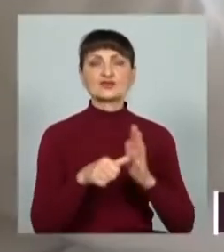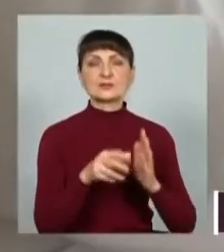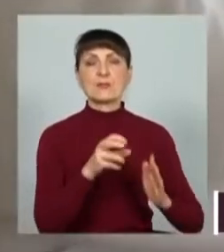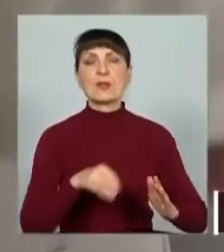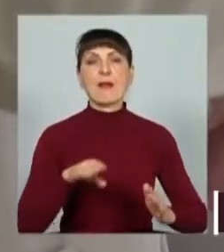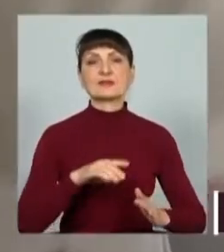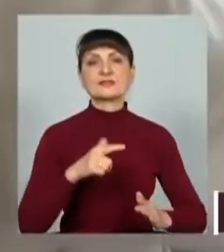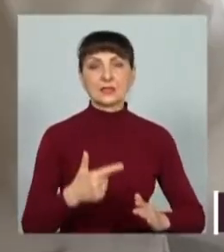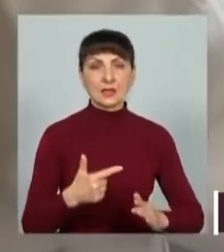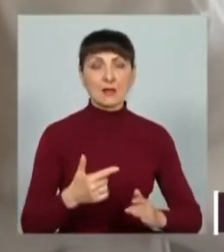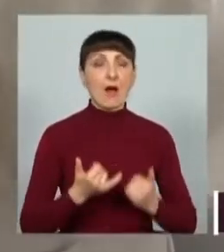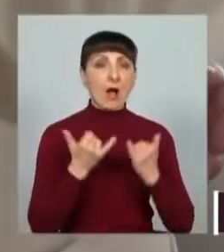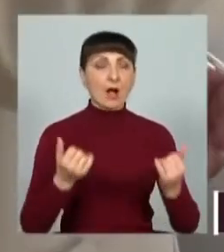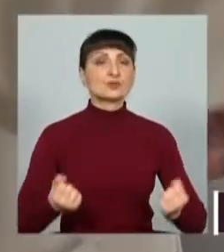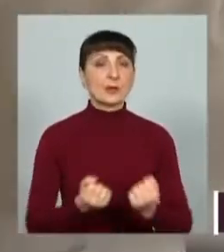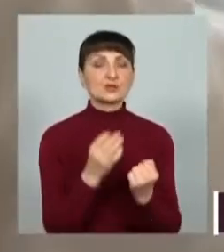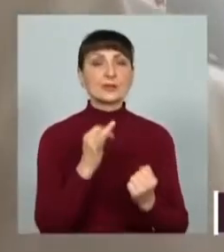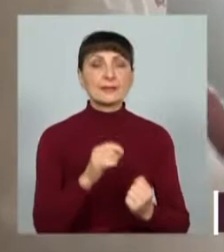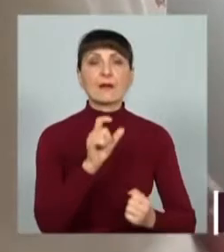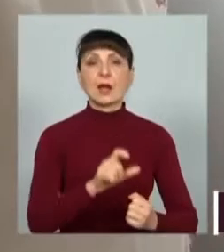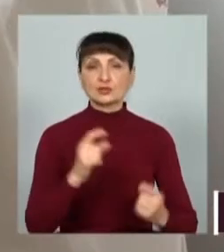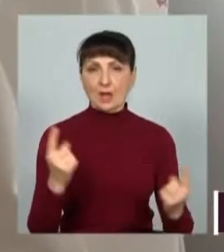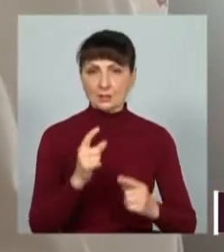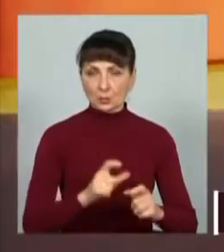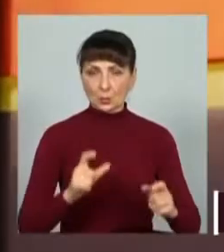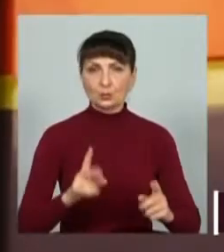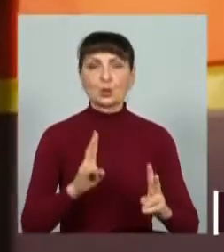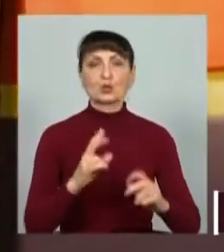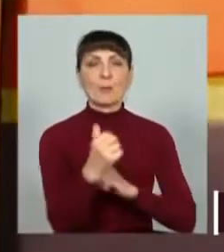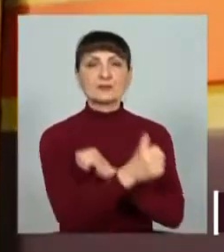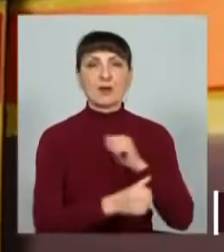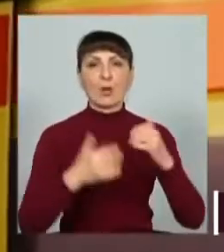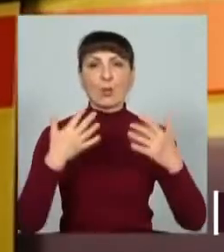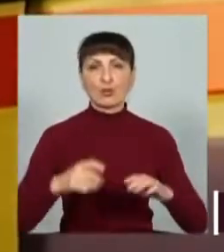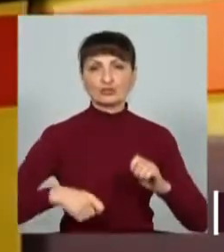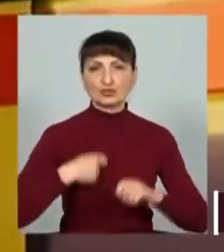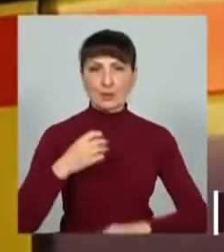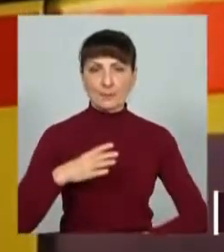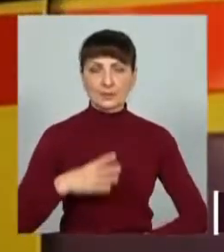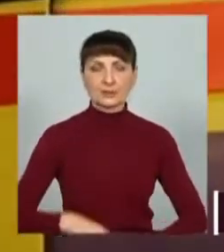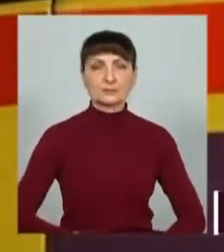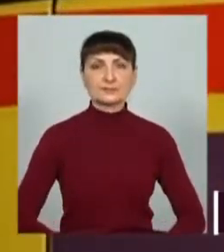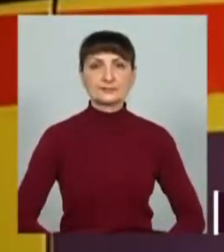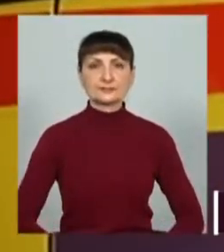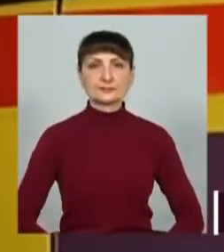миллиарда тенге. Окажут поддержку и гражданским, понесшим материальный ущерб.